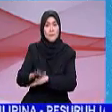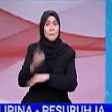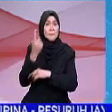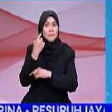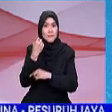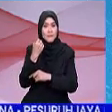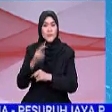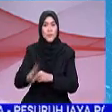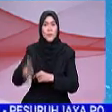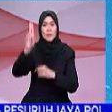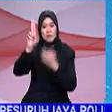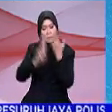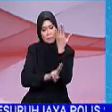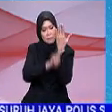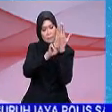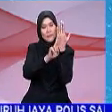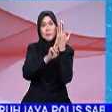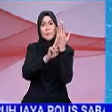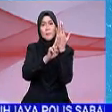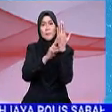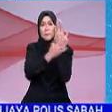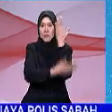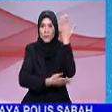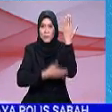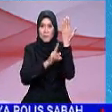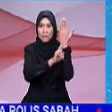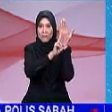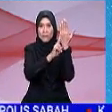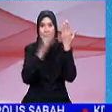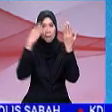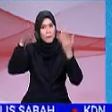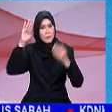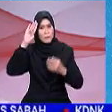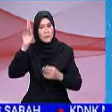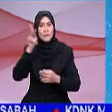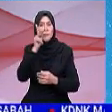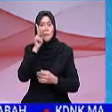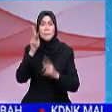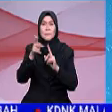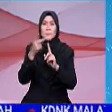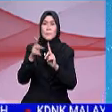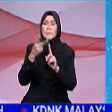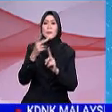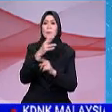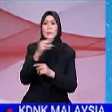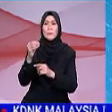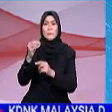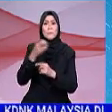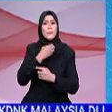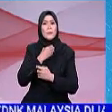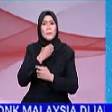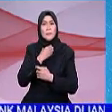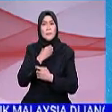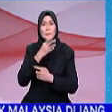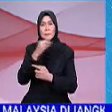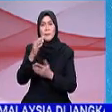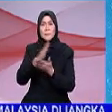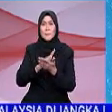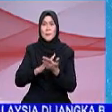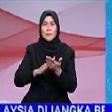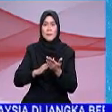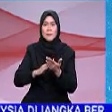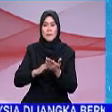tadi melibatkan utara semenanjung Malaysia, melibatkan di negeri Perlis, Kedah, Pulau Pinang, di negeri Perak dan juga di